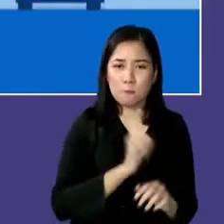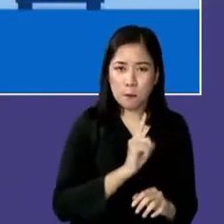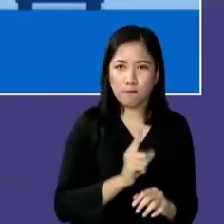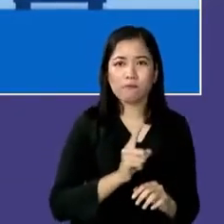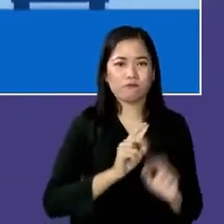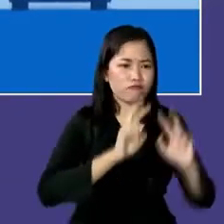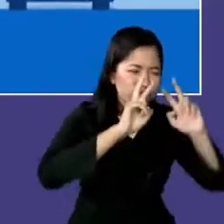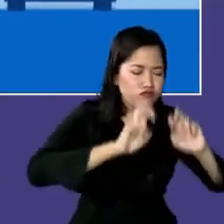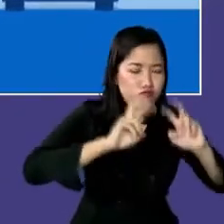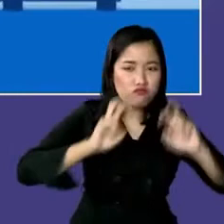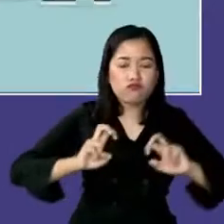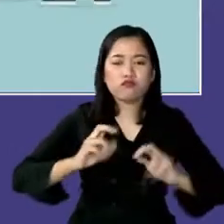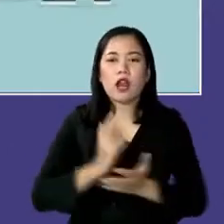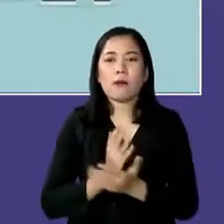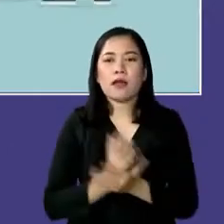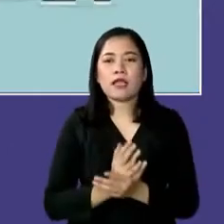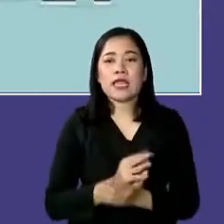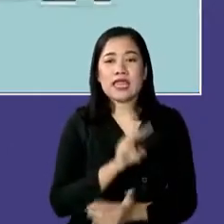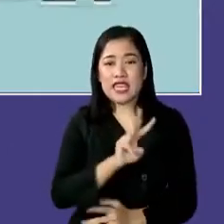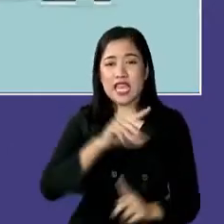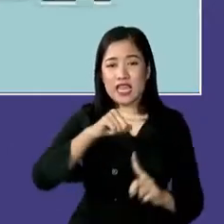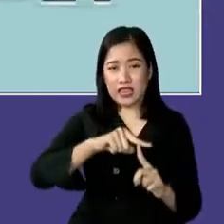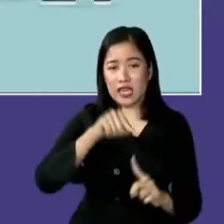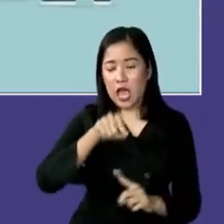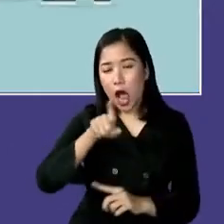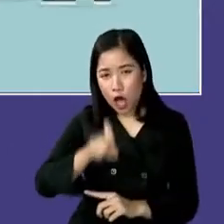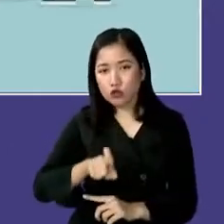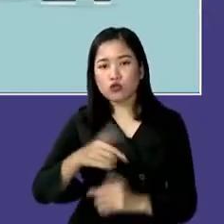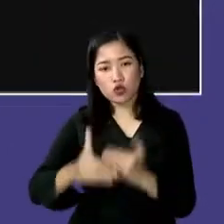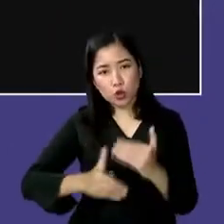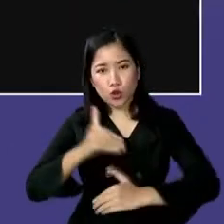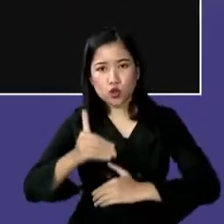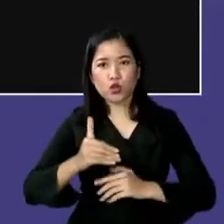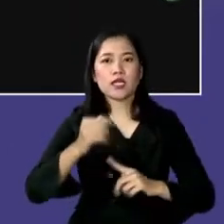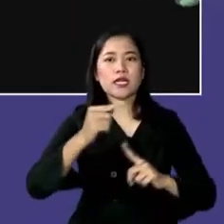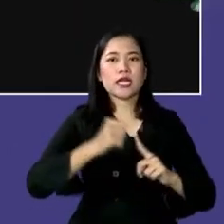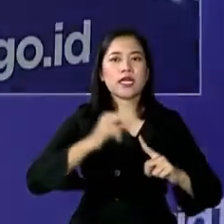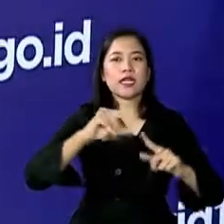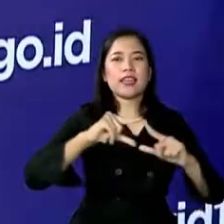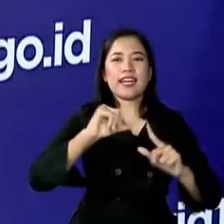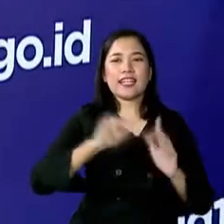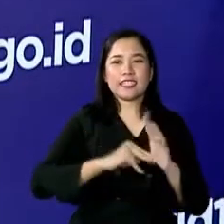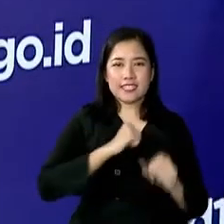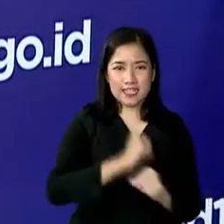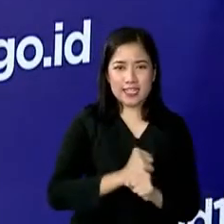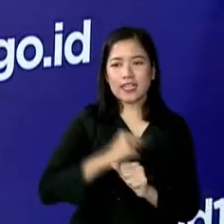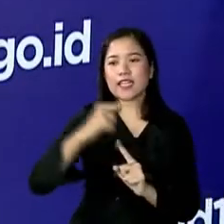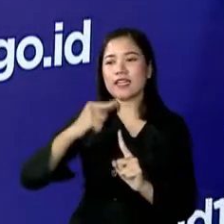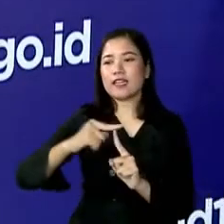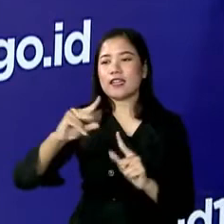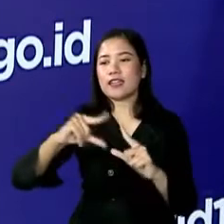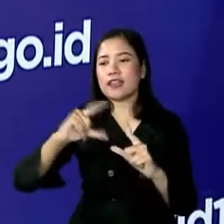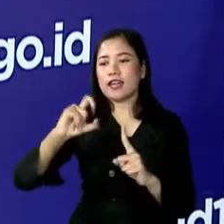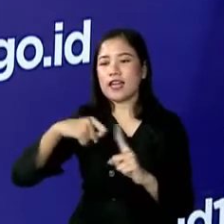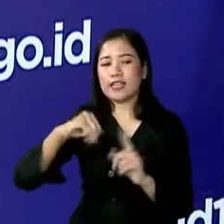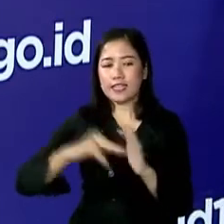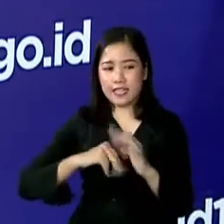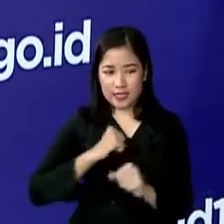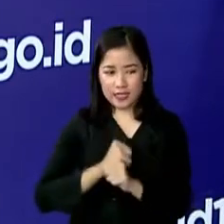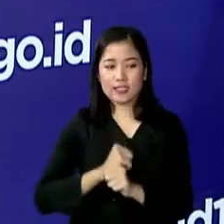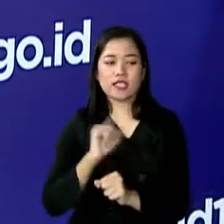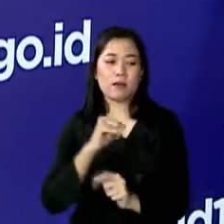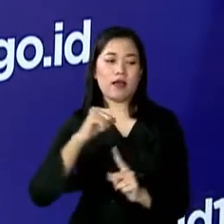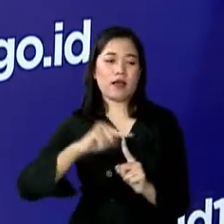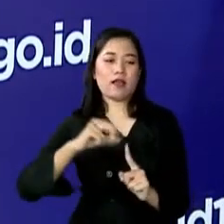jalan ya casting Rising dan juga treatment treatment tapi apakah ini ada korelasi mungkin dari masyarakat sendiri